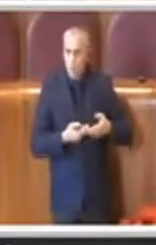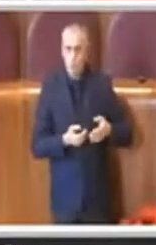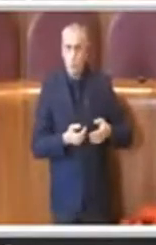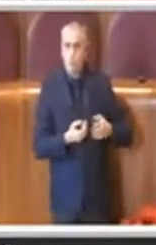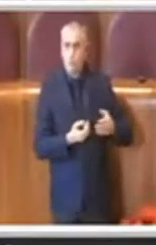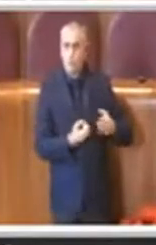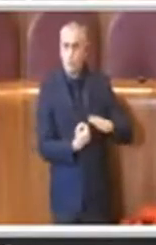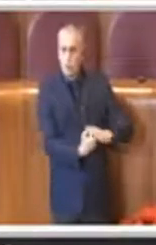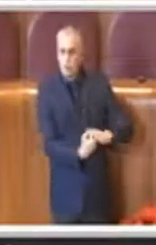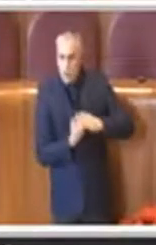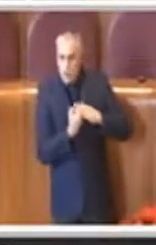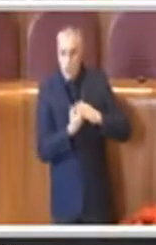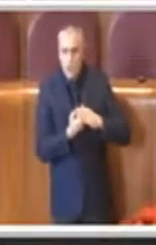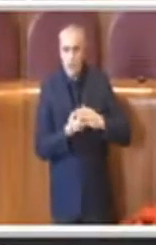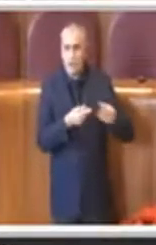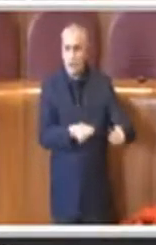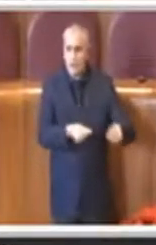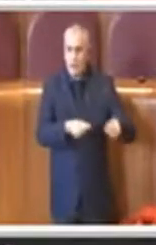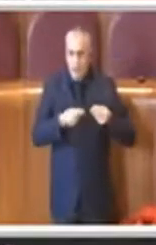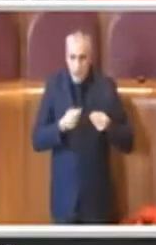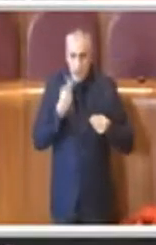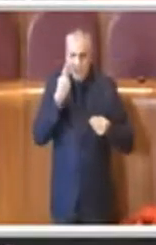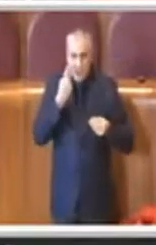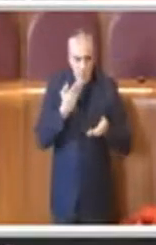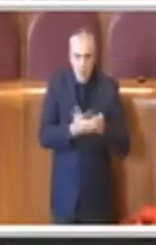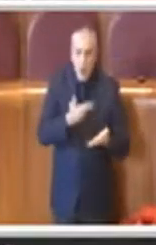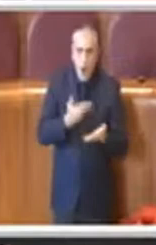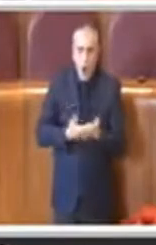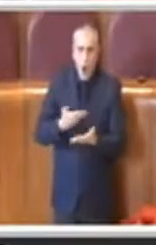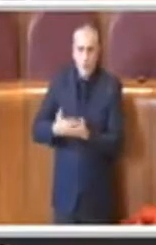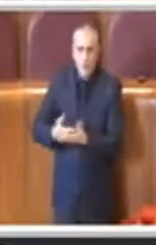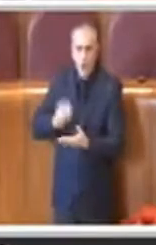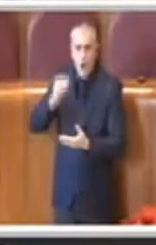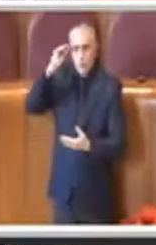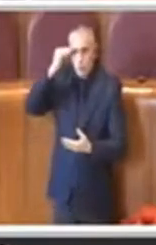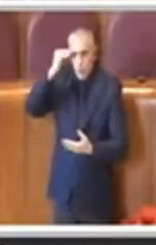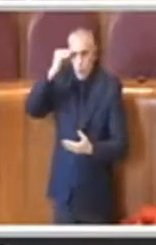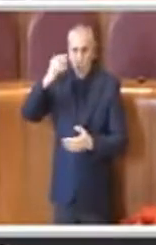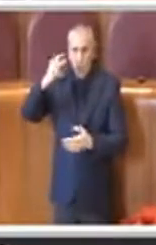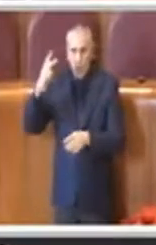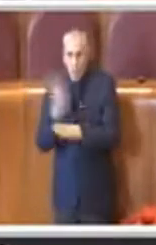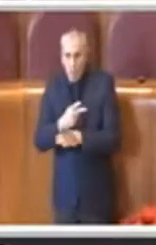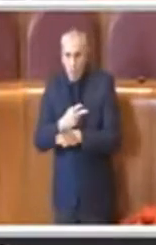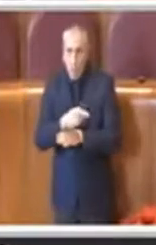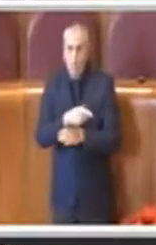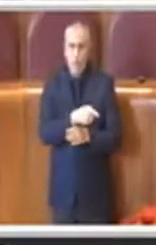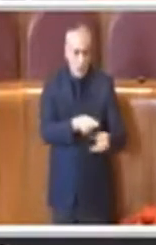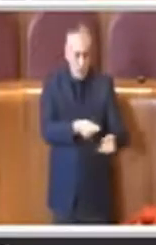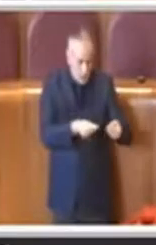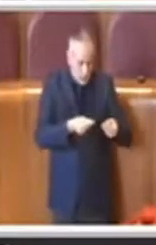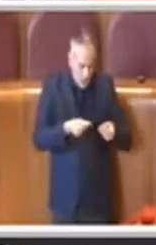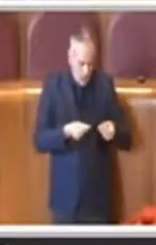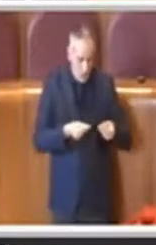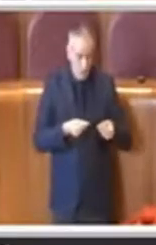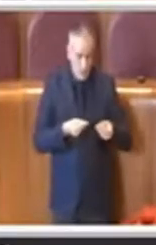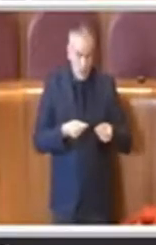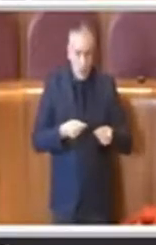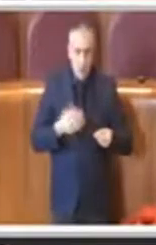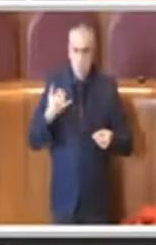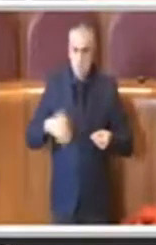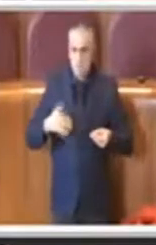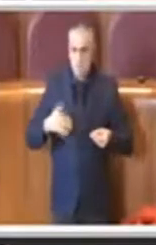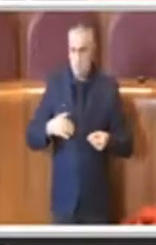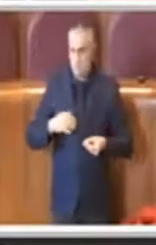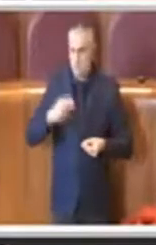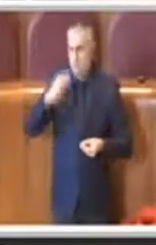portandoci le evidenze delle truffe a cui erano stati sottoposti, perché diciamo, non ci dimentichiamo